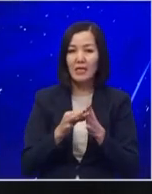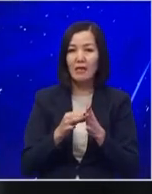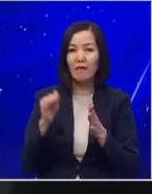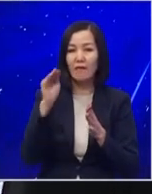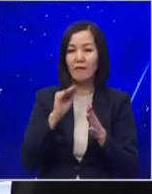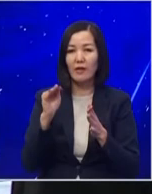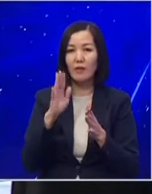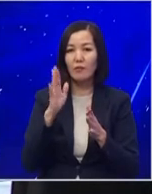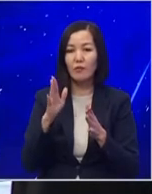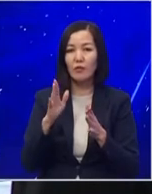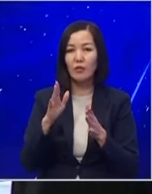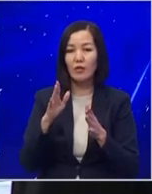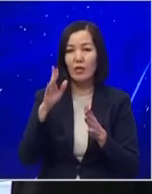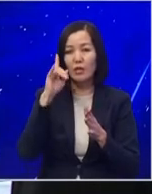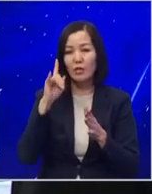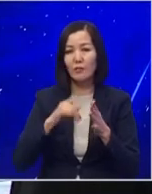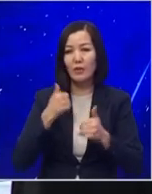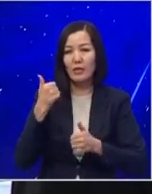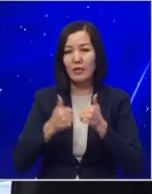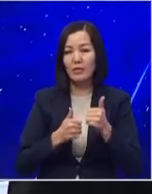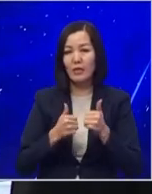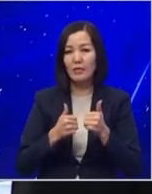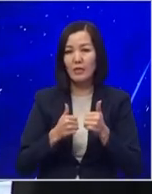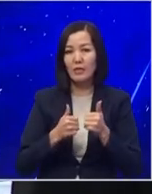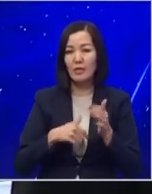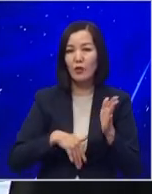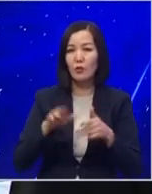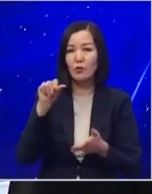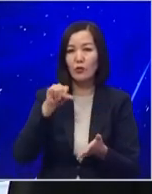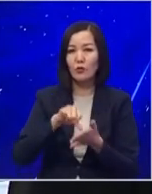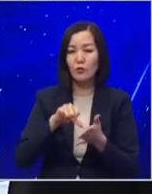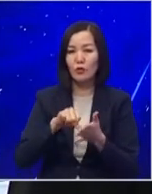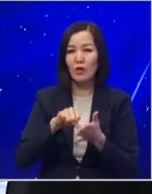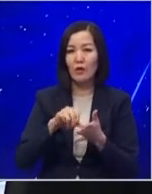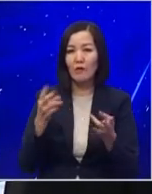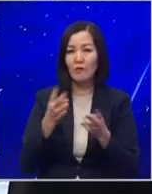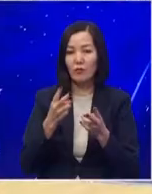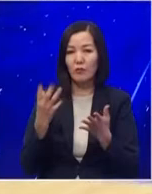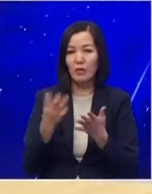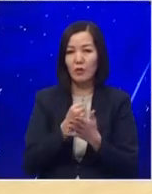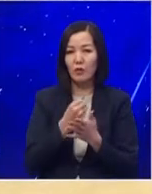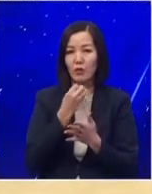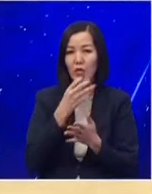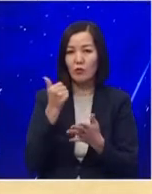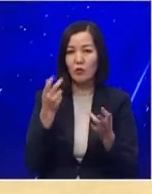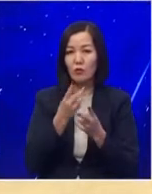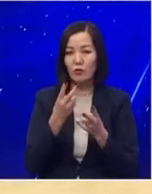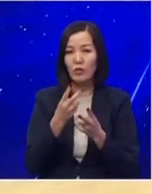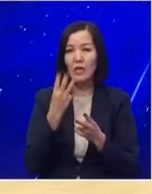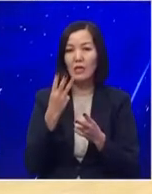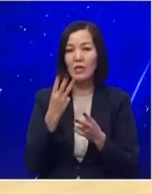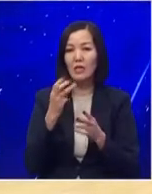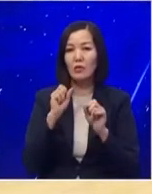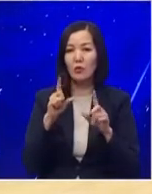будет чем пятка астана там мы должны показать свой идеальный форму хорошие результаты сразу 3 ст золото завоевала сборная